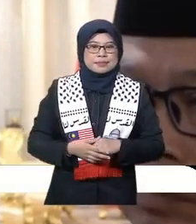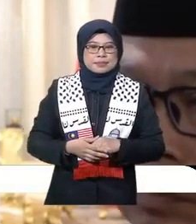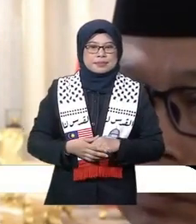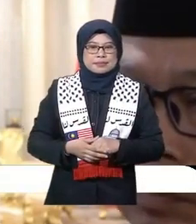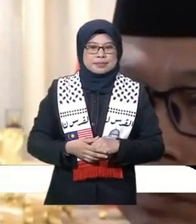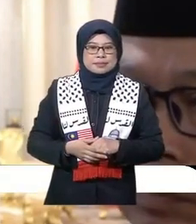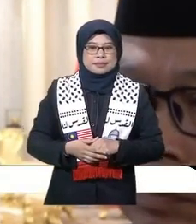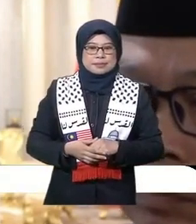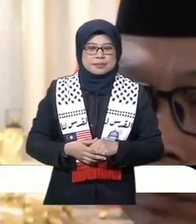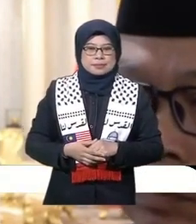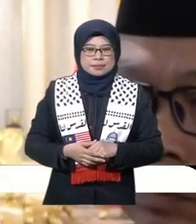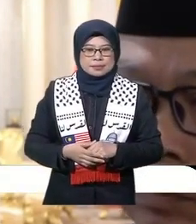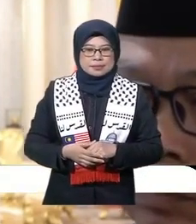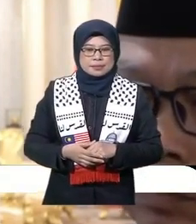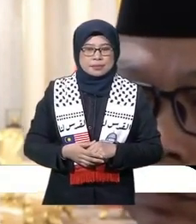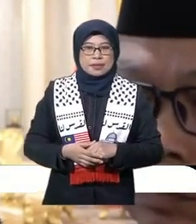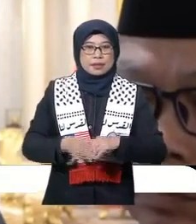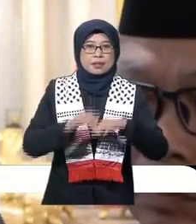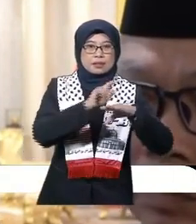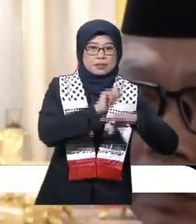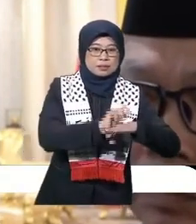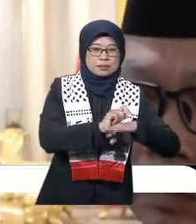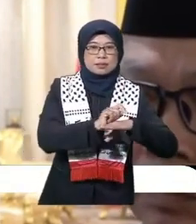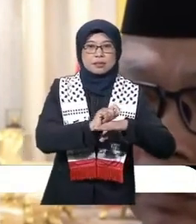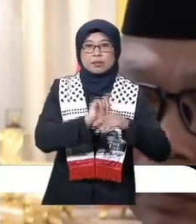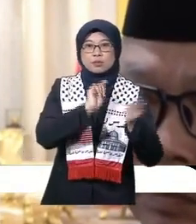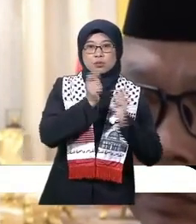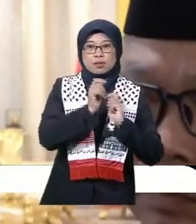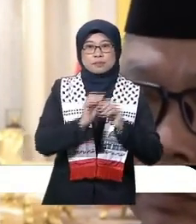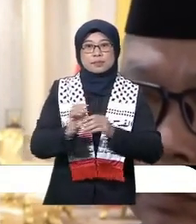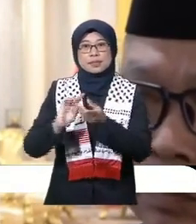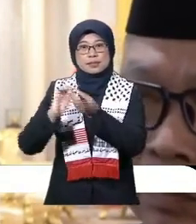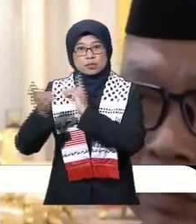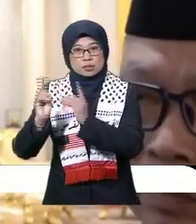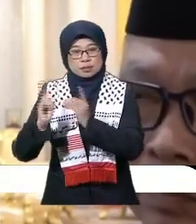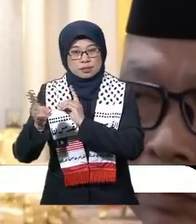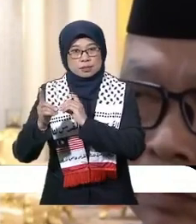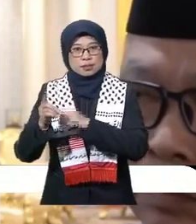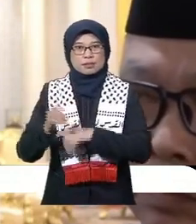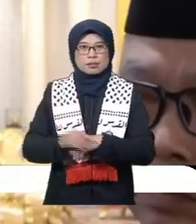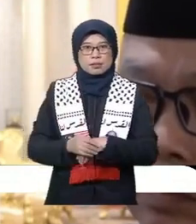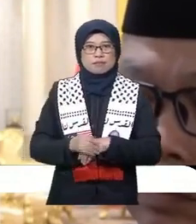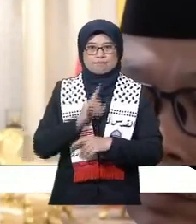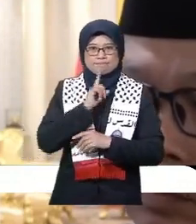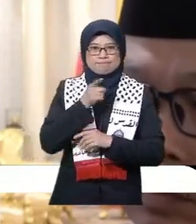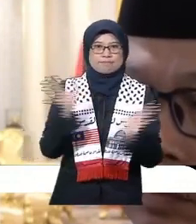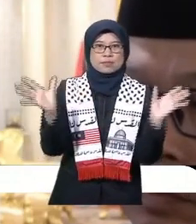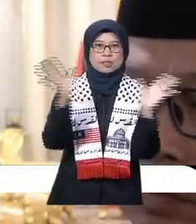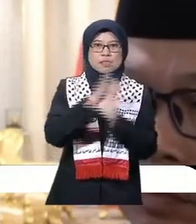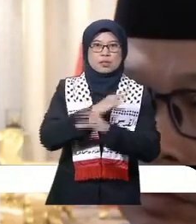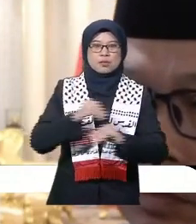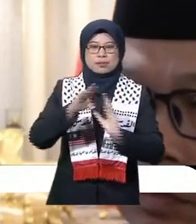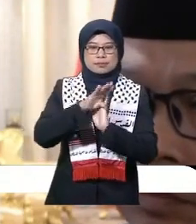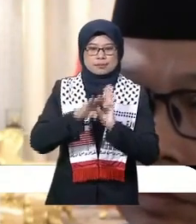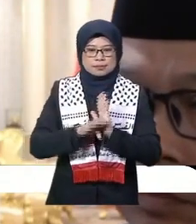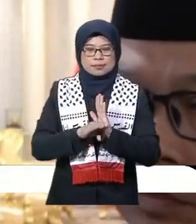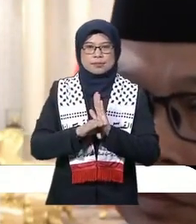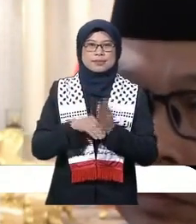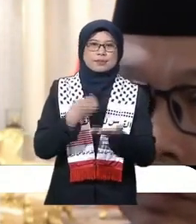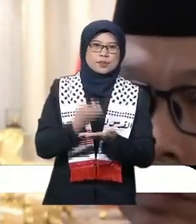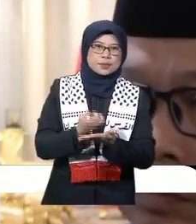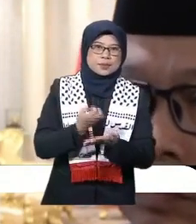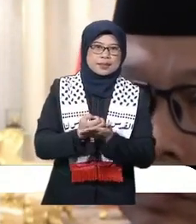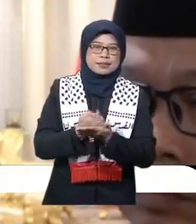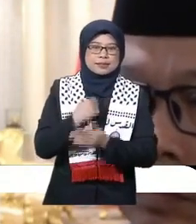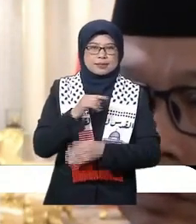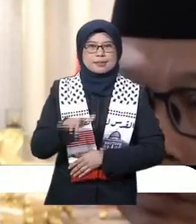evolusi daripada tradisi ke digital dan things like that. And of course Sarawak dengan agenda digital ekonominya,